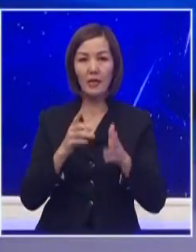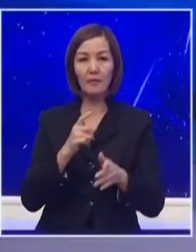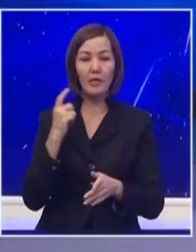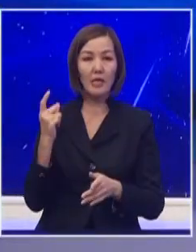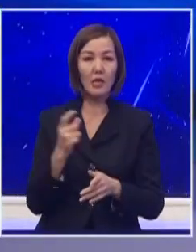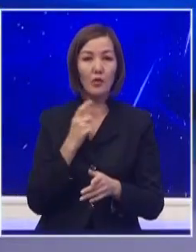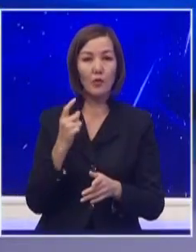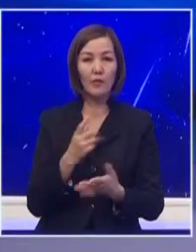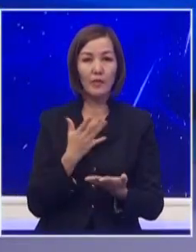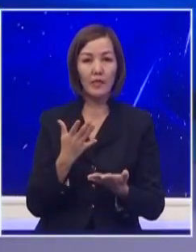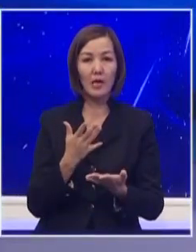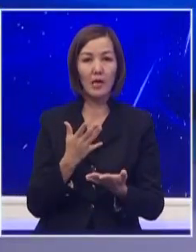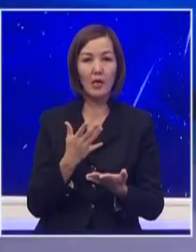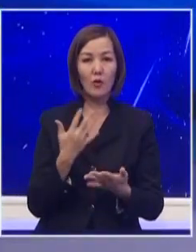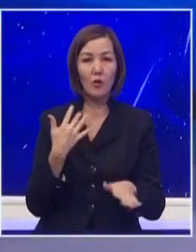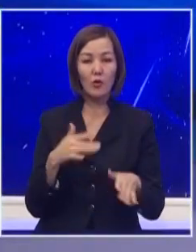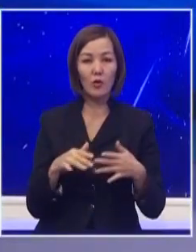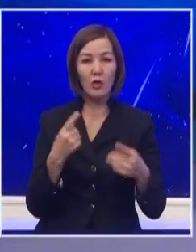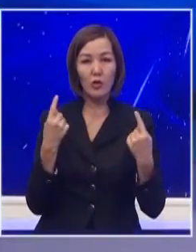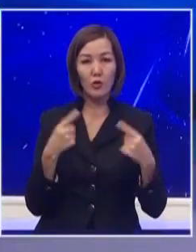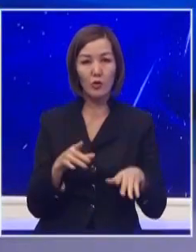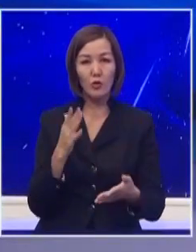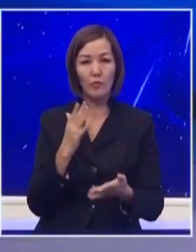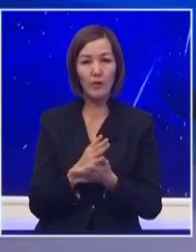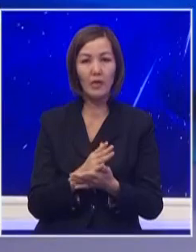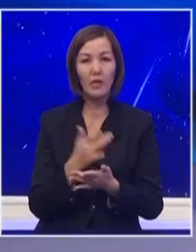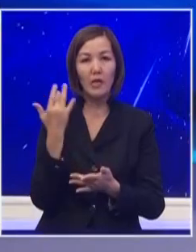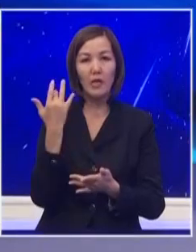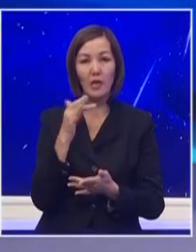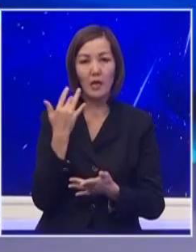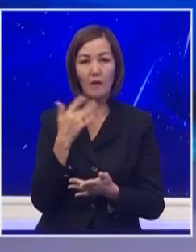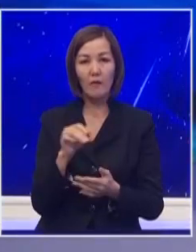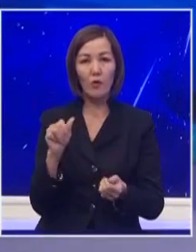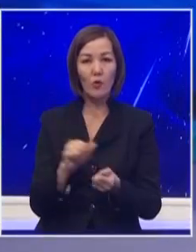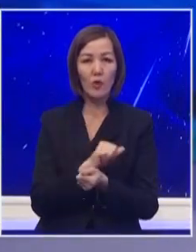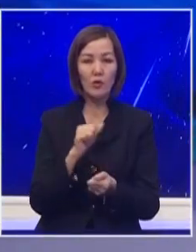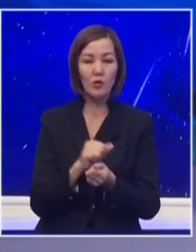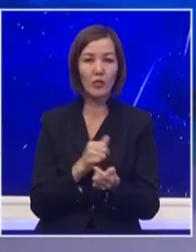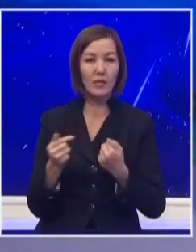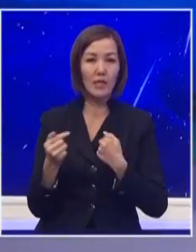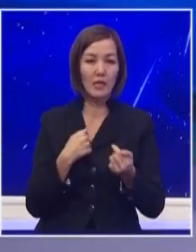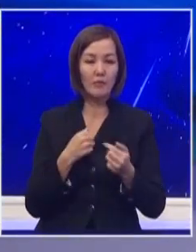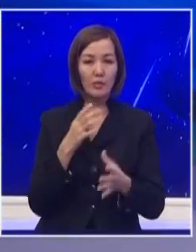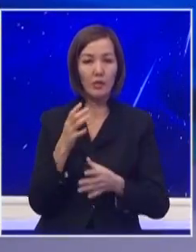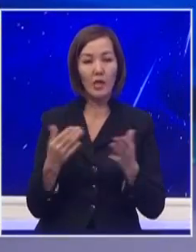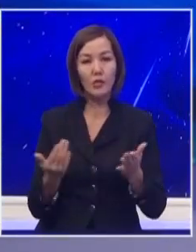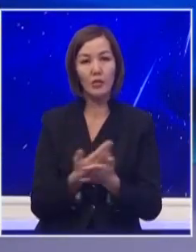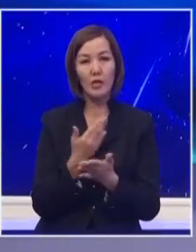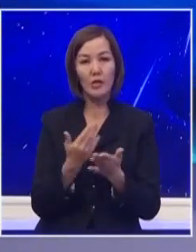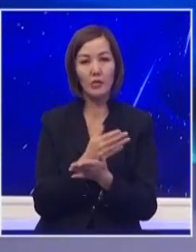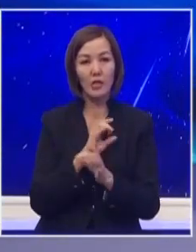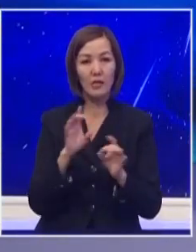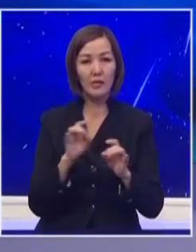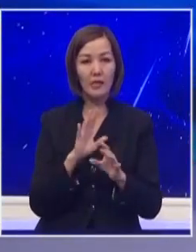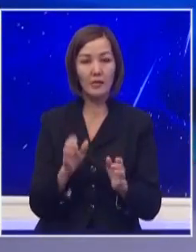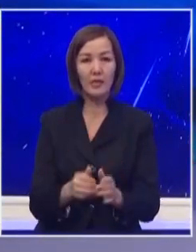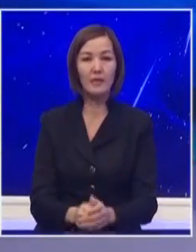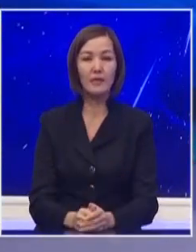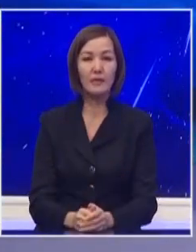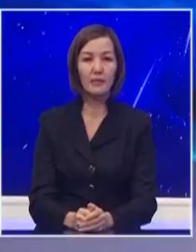Жалпы аумақта жиналған күріш Алматы қаласына өткізіледі. Бұл саланы дамытуға ерекше көңіл бөлінуде. Қазіргі таңда 6800